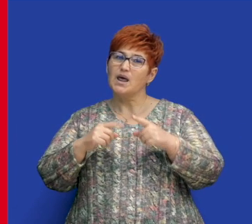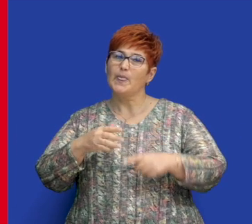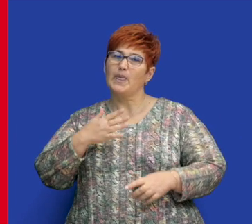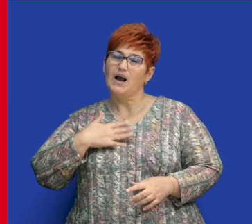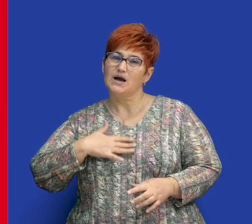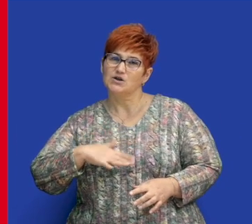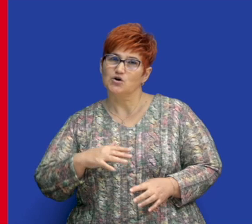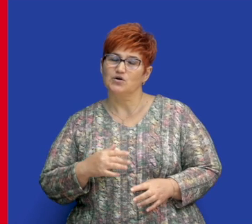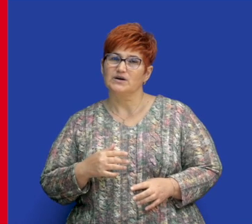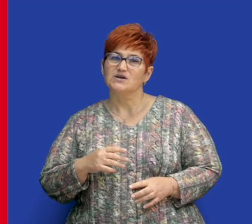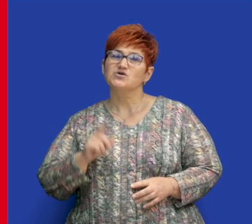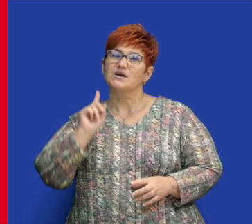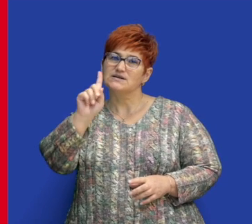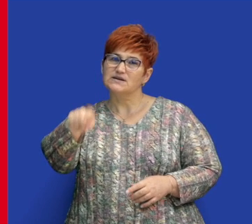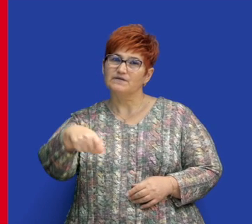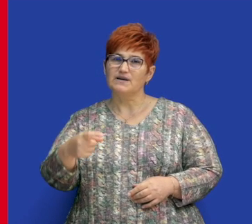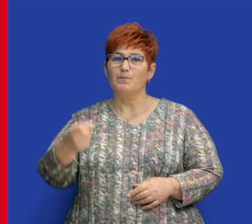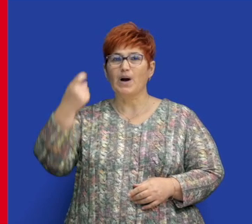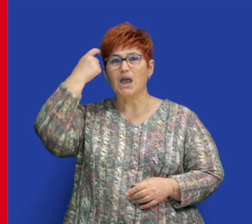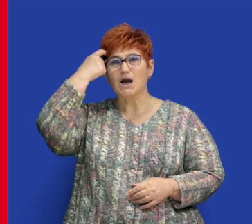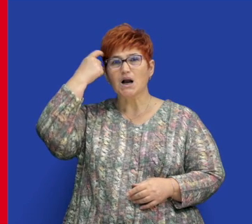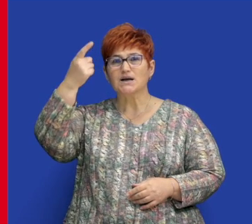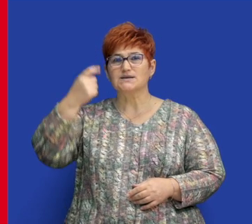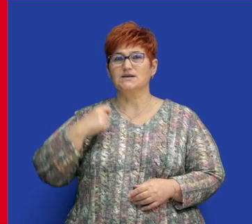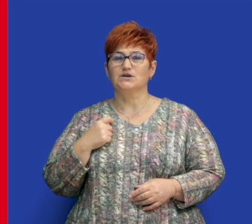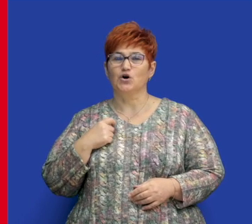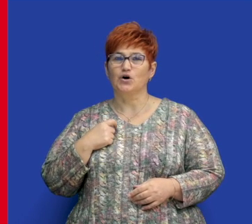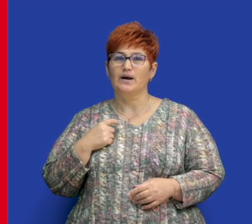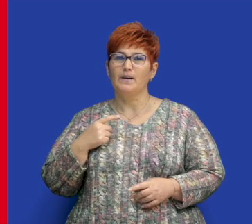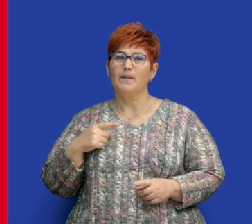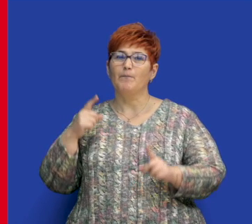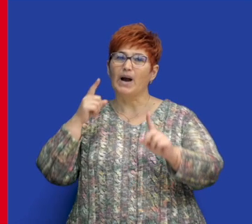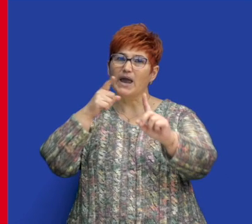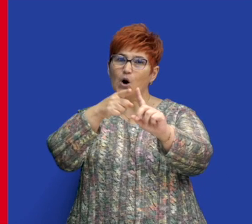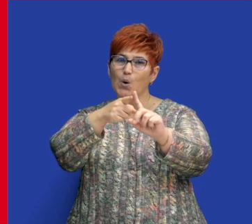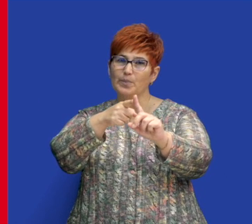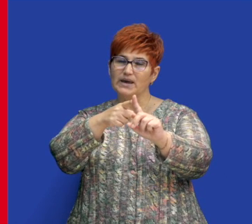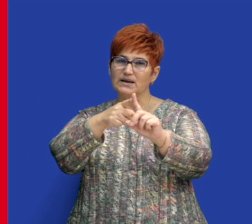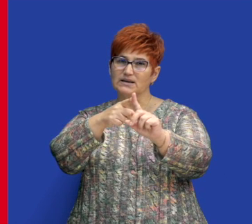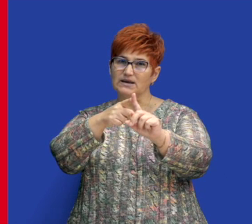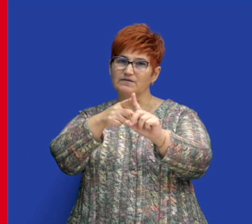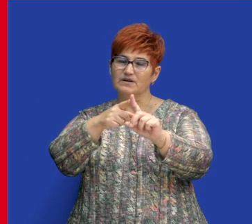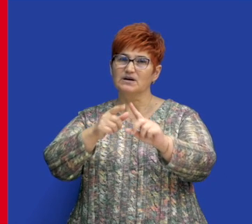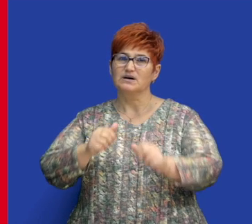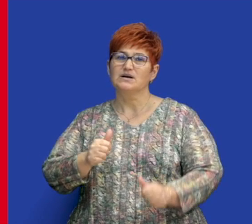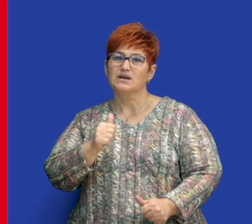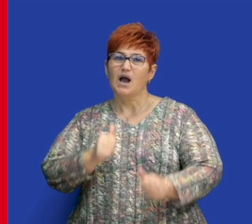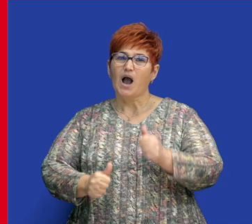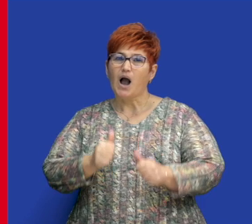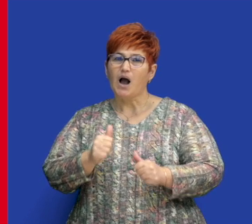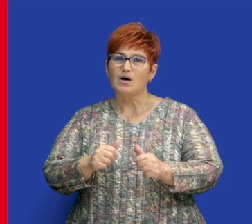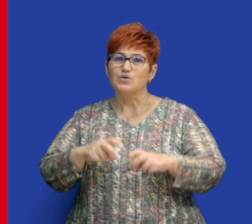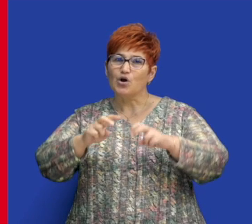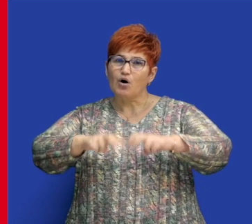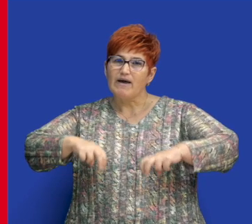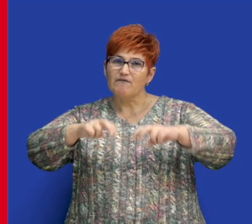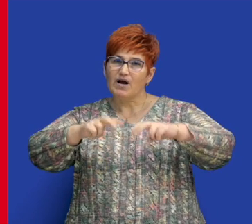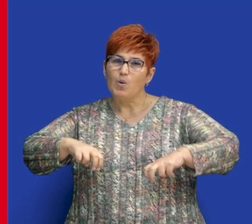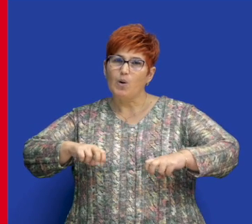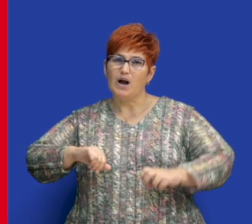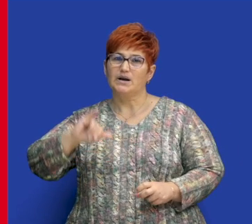bort tisztán isszák, ásványvizet csak külön kérésre szolgálnak fel. 33 féle kiváló sörük